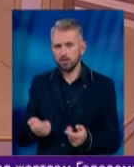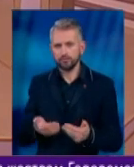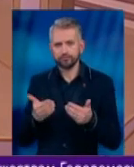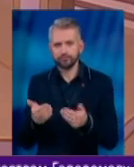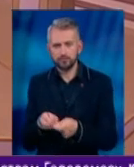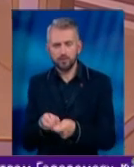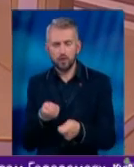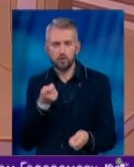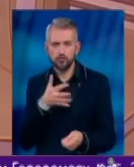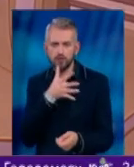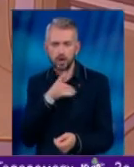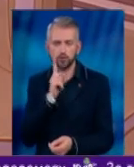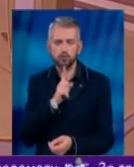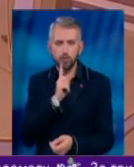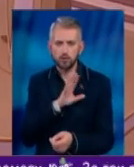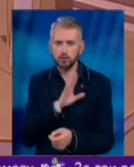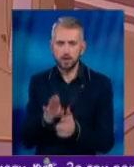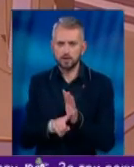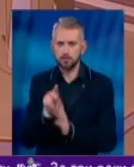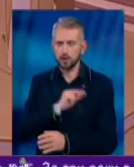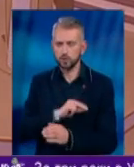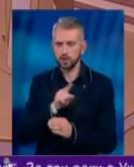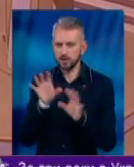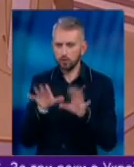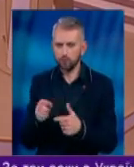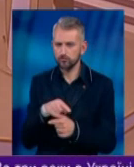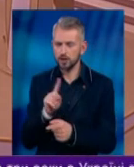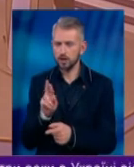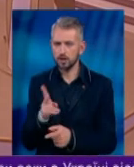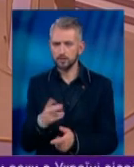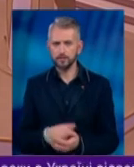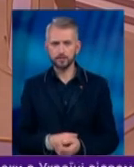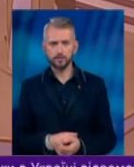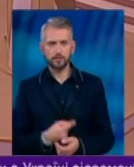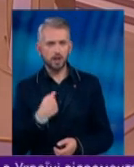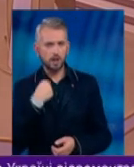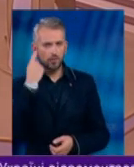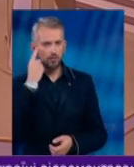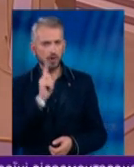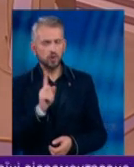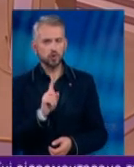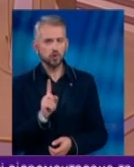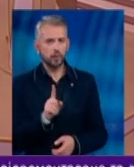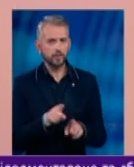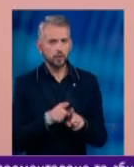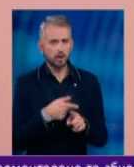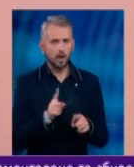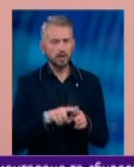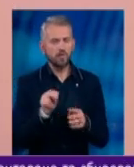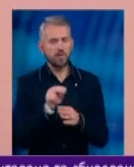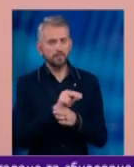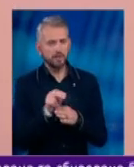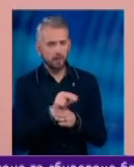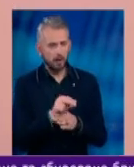тягнути час, допоки не запрацює вся процедура, чи що? Ну, я думаю, что все-таки это воспитание